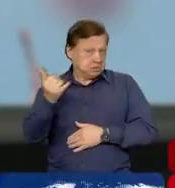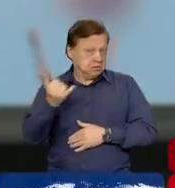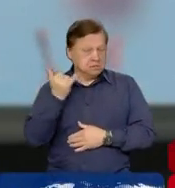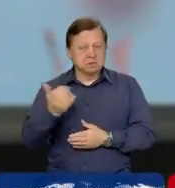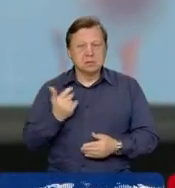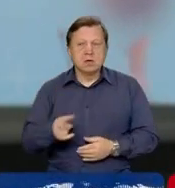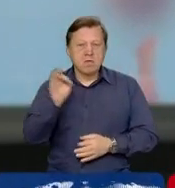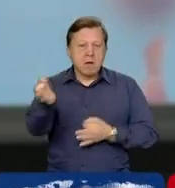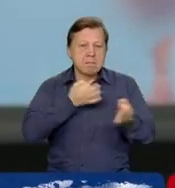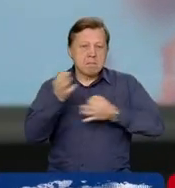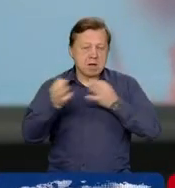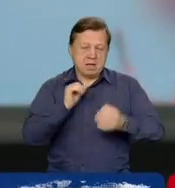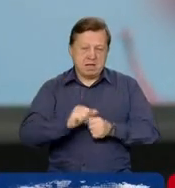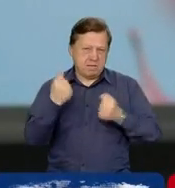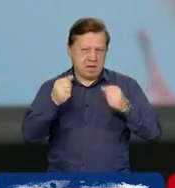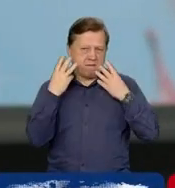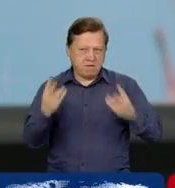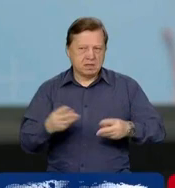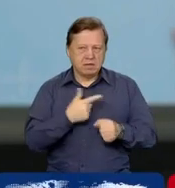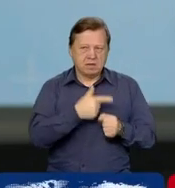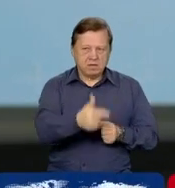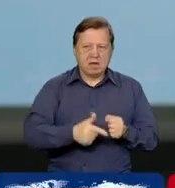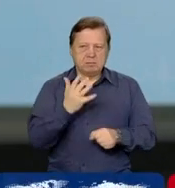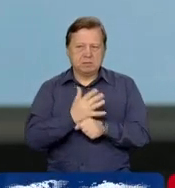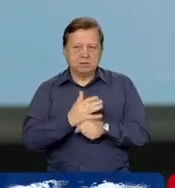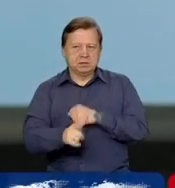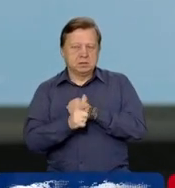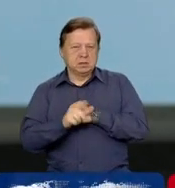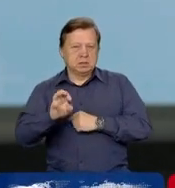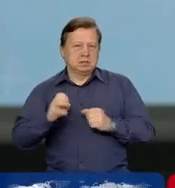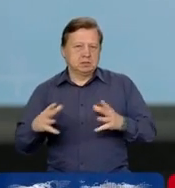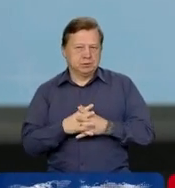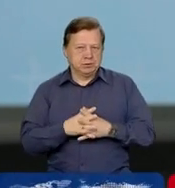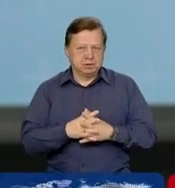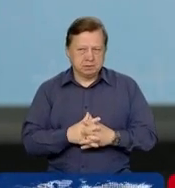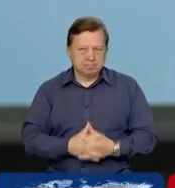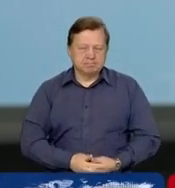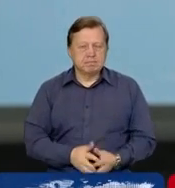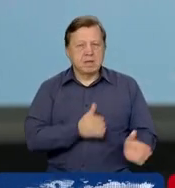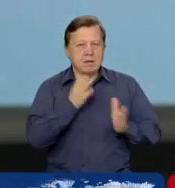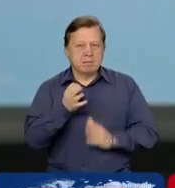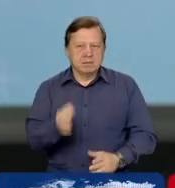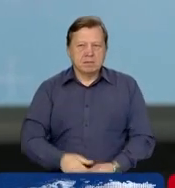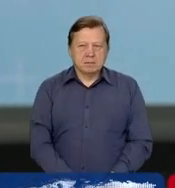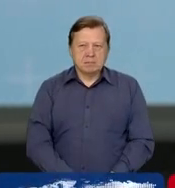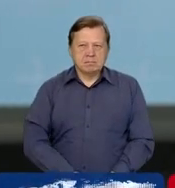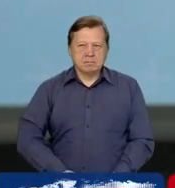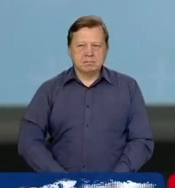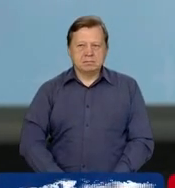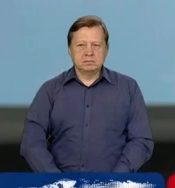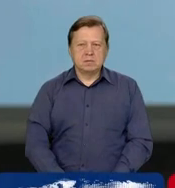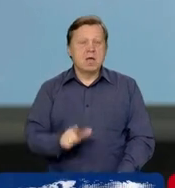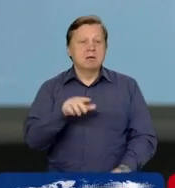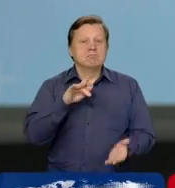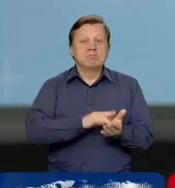Państwa pytania wszystkie są bardzo ważne. 22 50 70 410. Słuchamy kolejnego. W